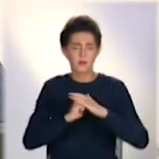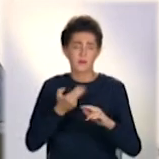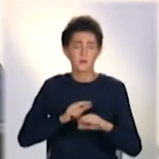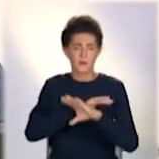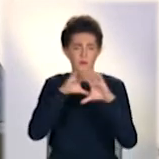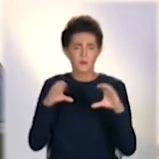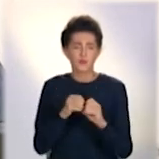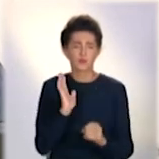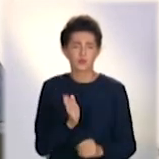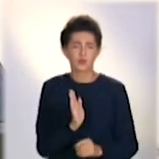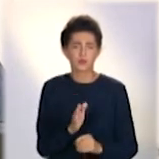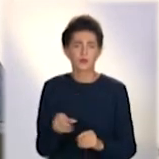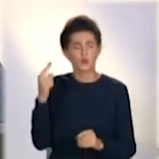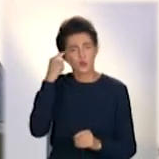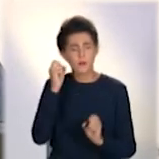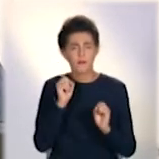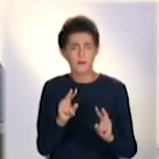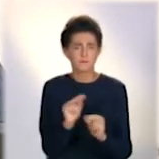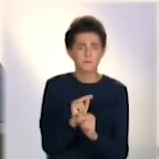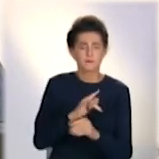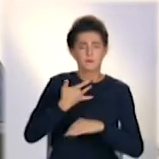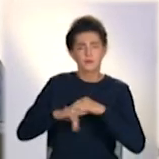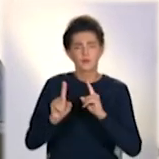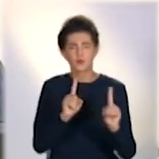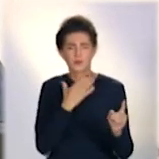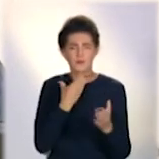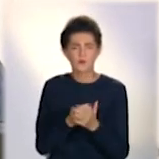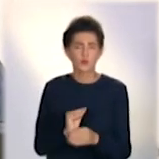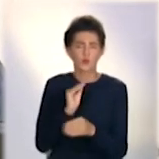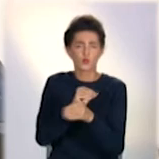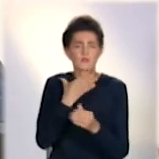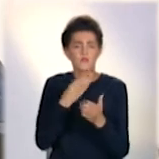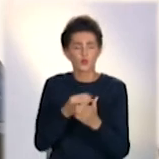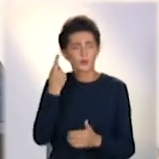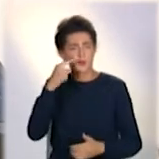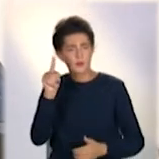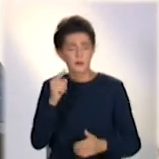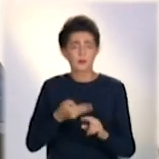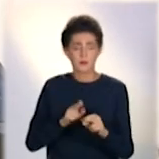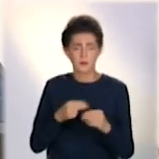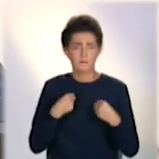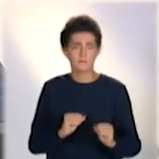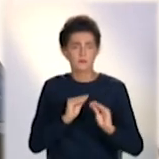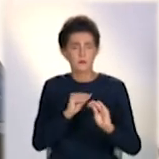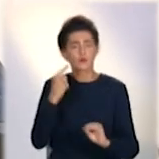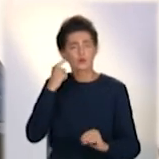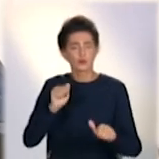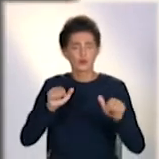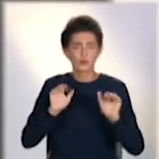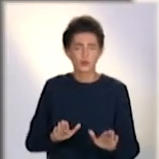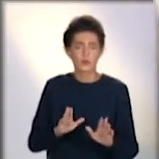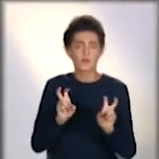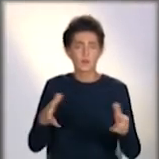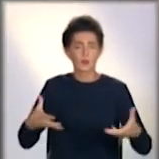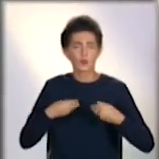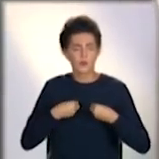також буде доведено. Ми надамо свої пропозиції і дуже тут тішить